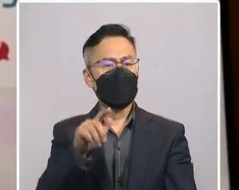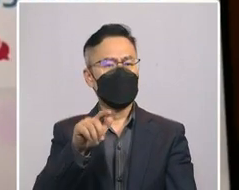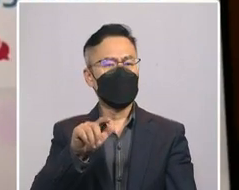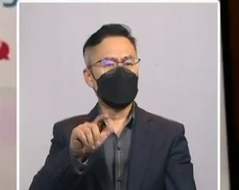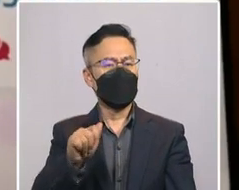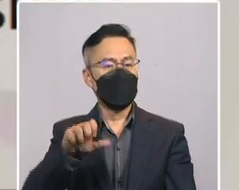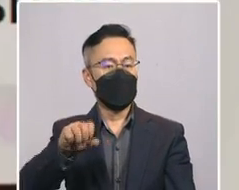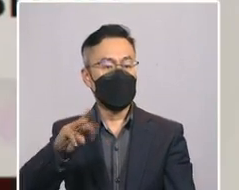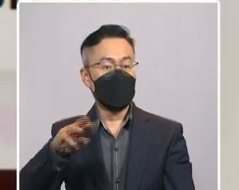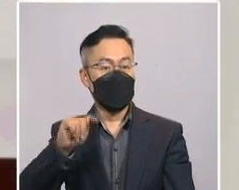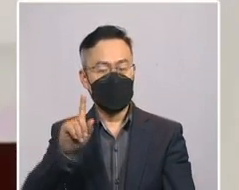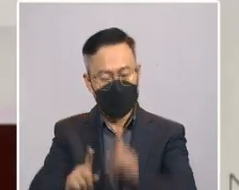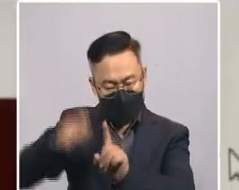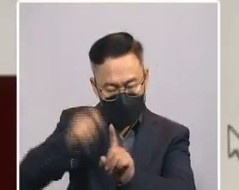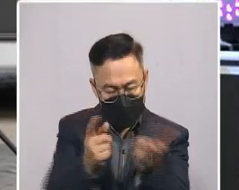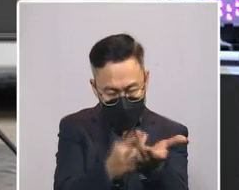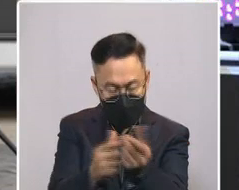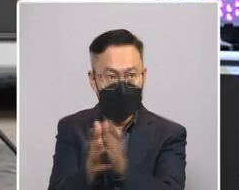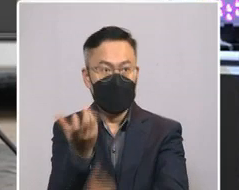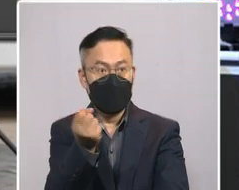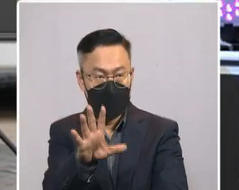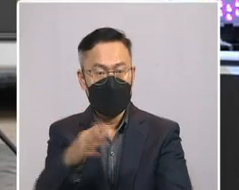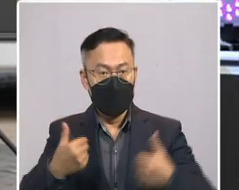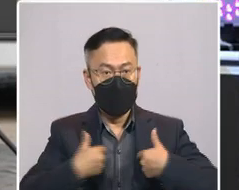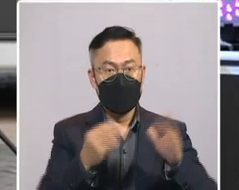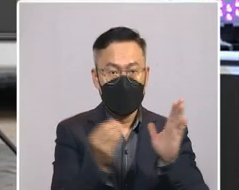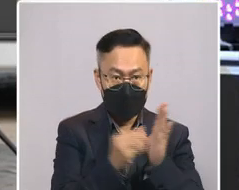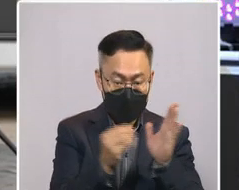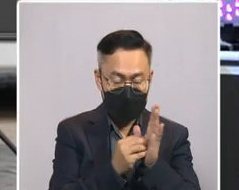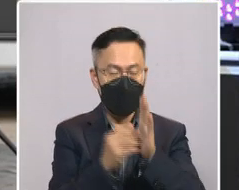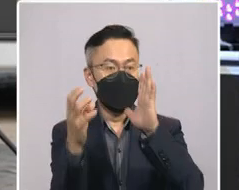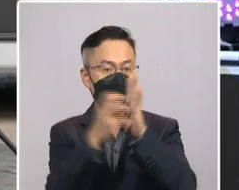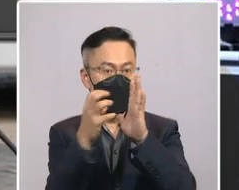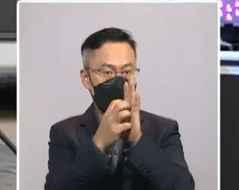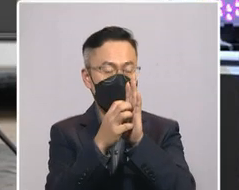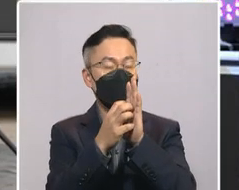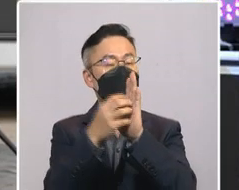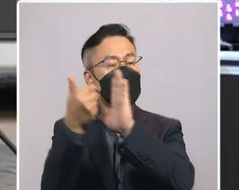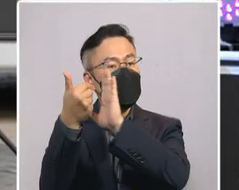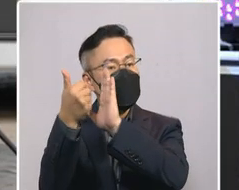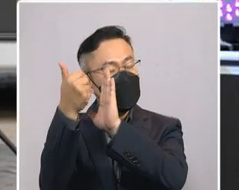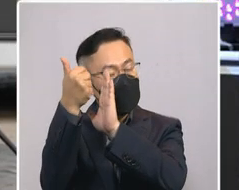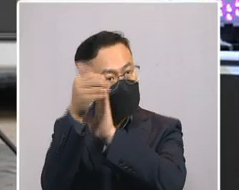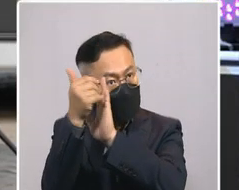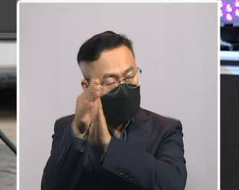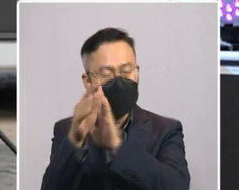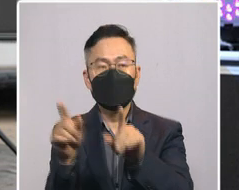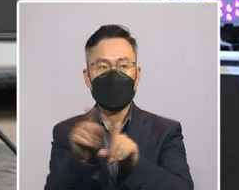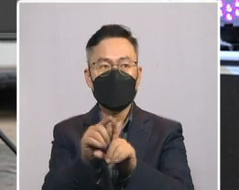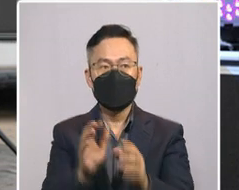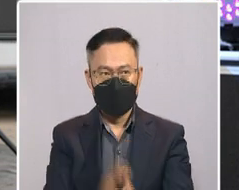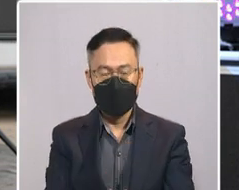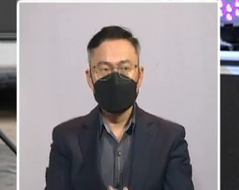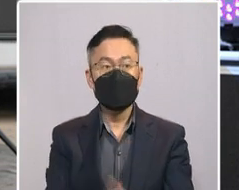ทั้งหมด15คลื่นความถี่ค่ะทั้งในกรุงเทพปริมณฑลภาคกลางแล้วก็ภาคตะวันออกเฉียงเหนือสำหรับคลื่นที่มีผู้ประมูลร